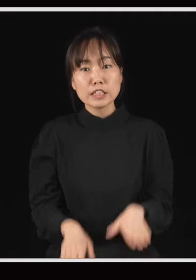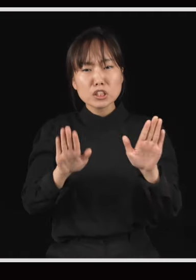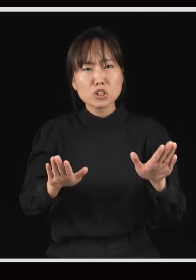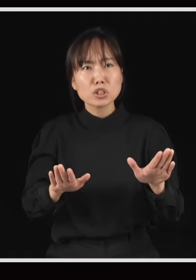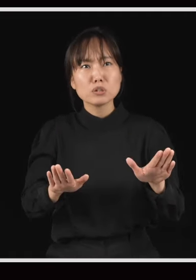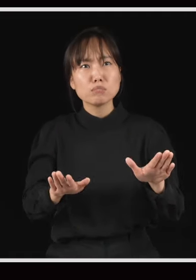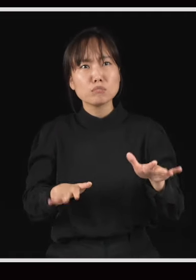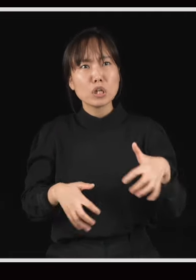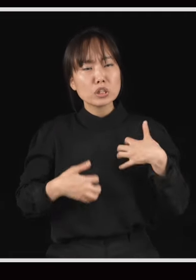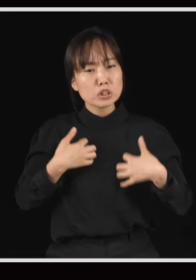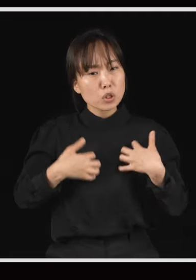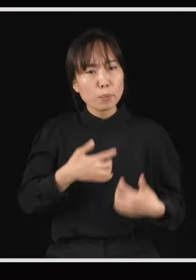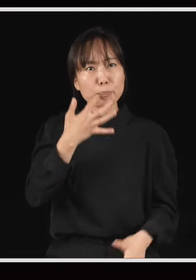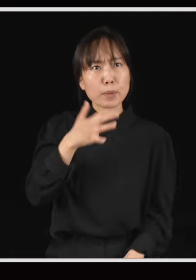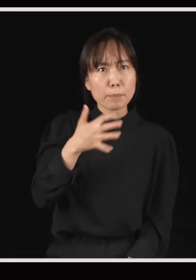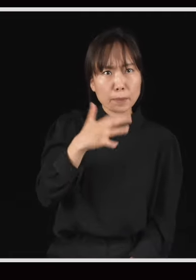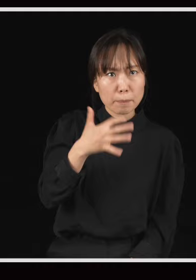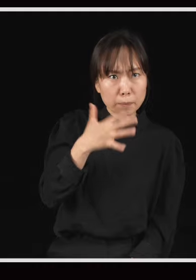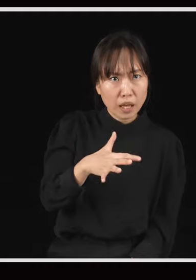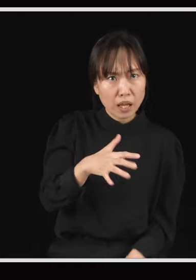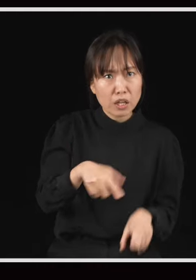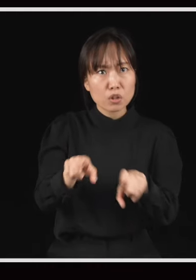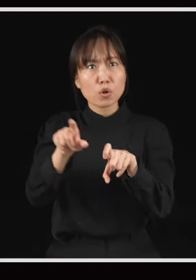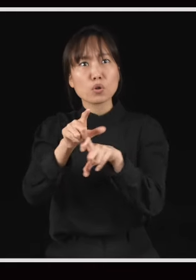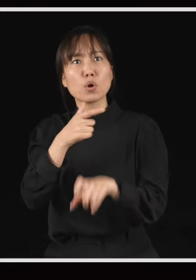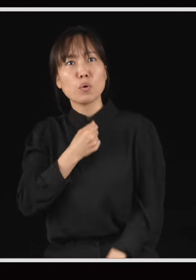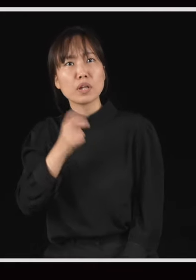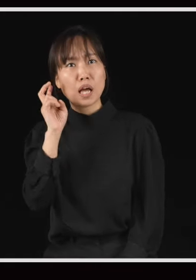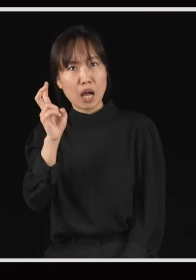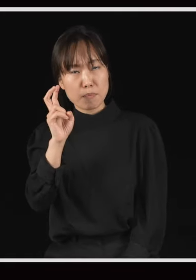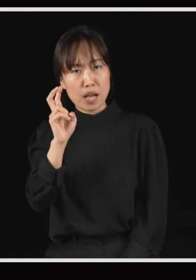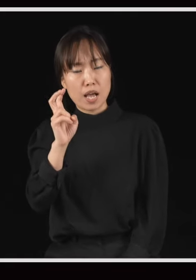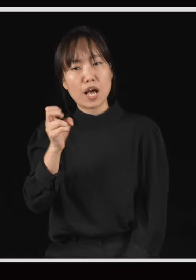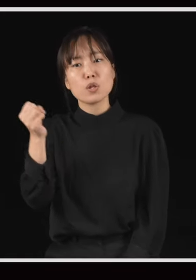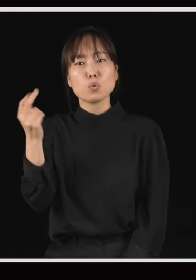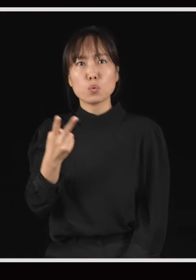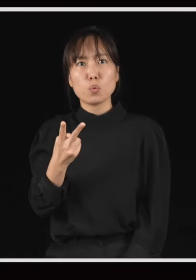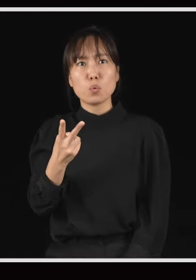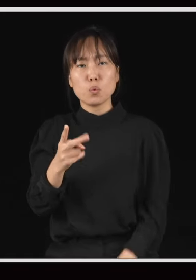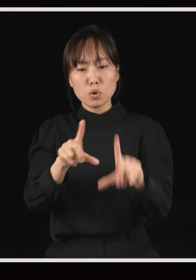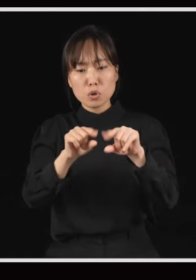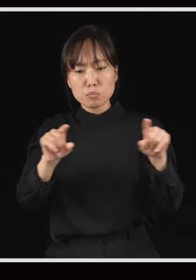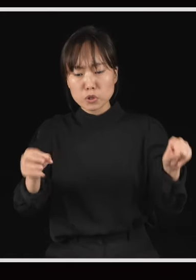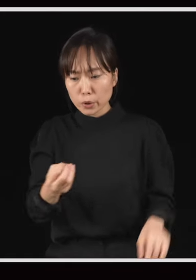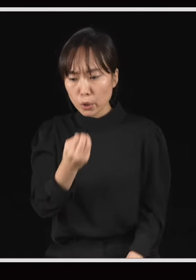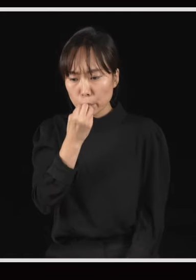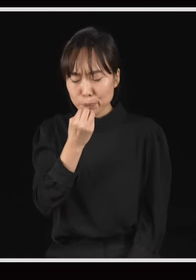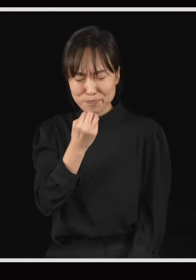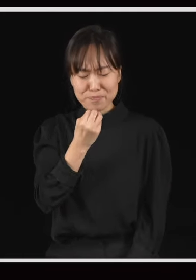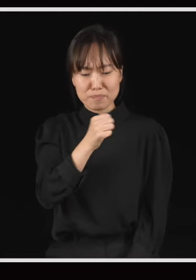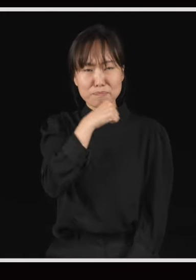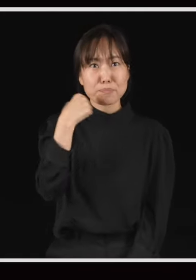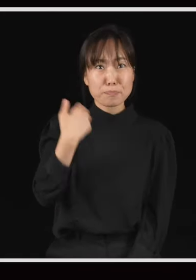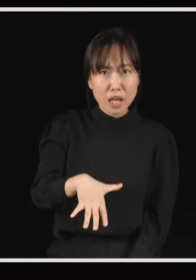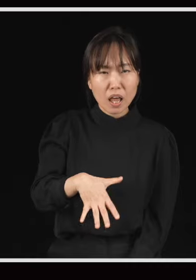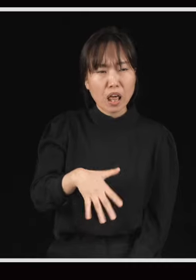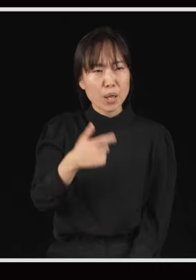지금 당장 조금 덜 즐거울 수 있어요. 그리고 지금 당장 조금 맛이 더 없을 수도